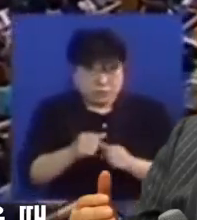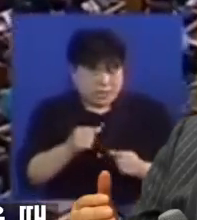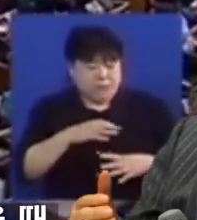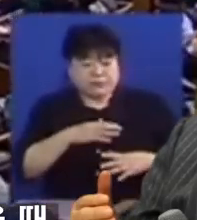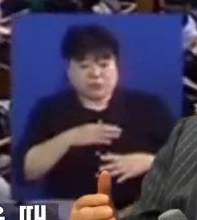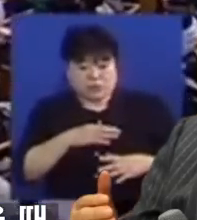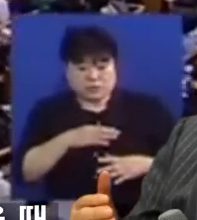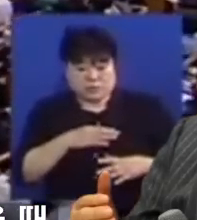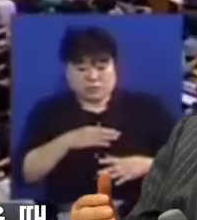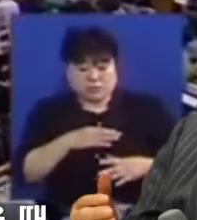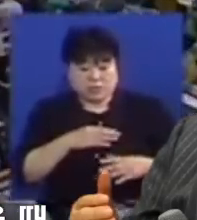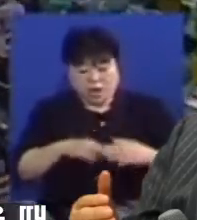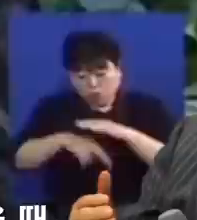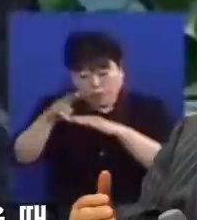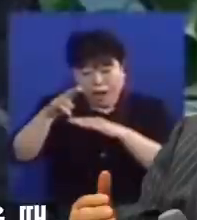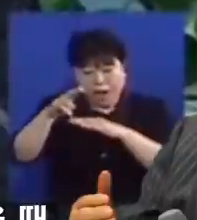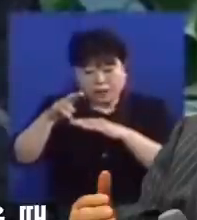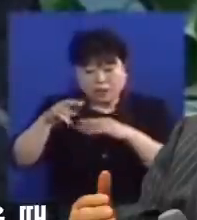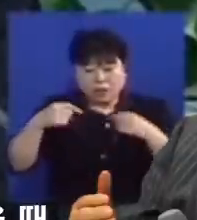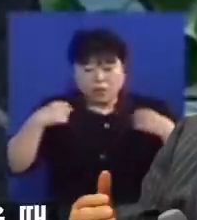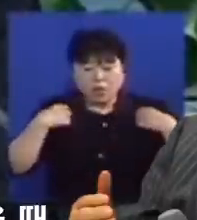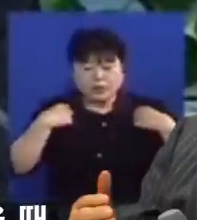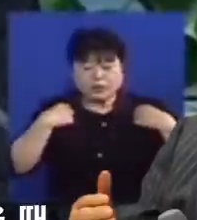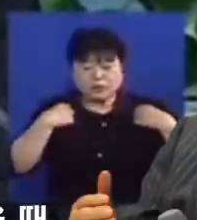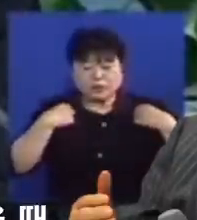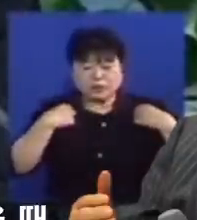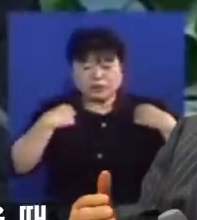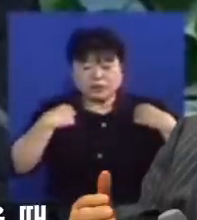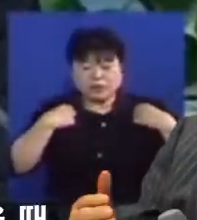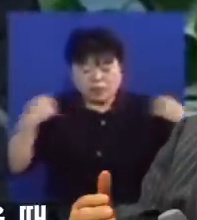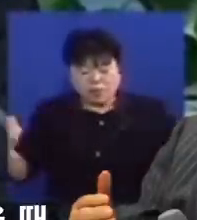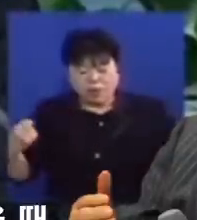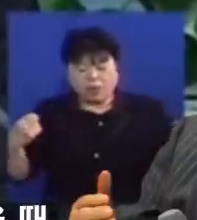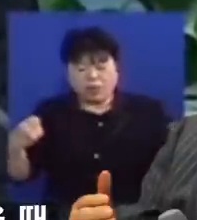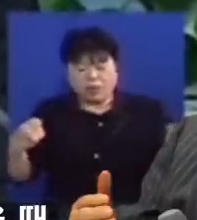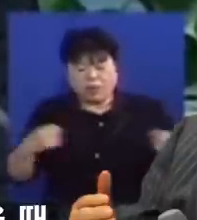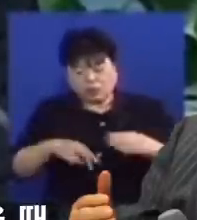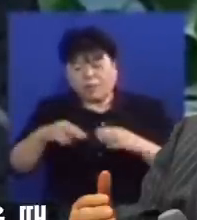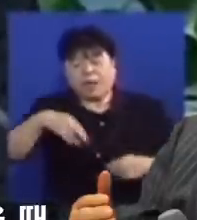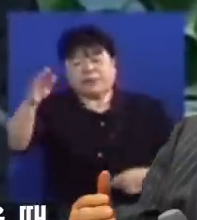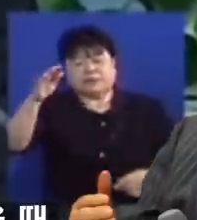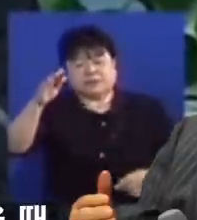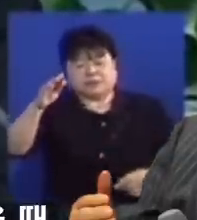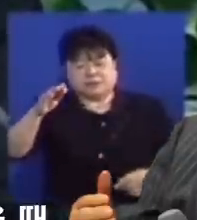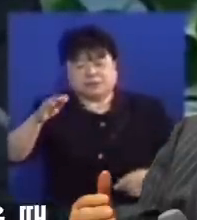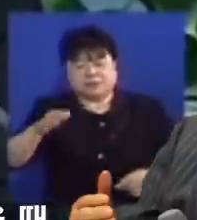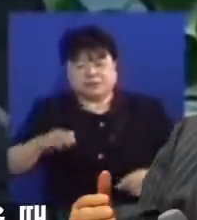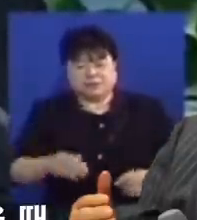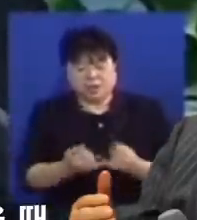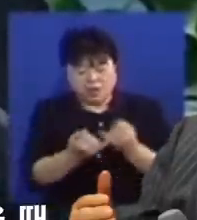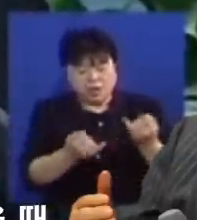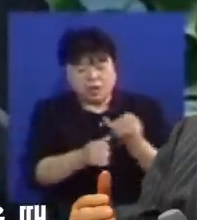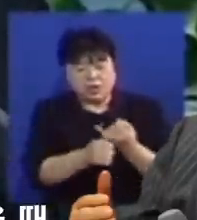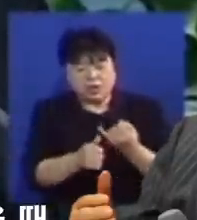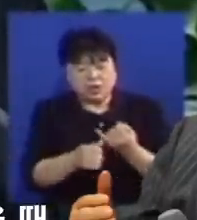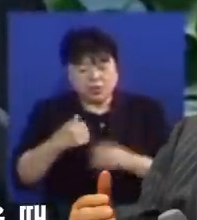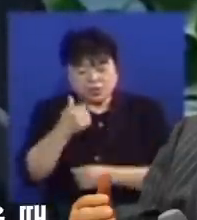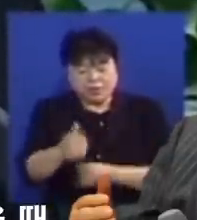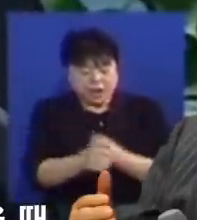놀라서 도망을 치는데 옷이 그 보디바르의 아내의 손에 잡혔기 때문에 옷을 벗어놓고 도망을